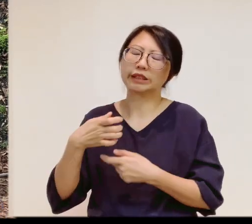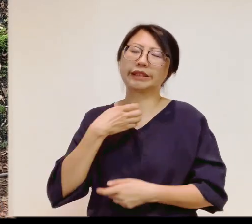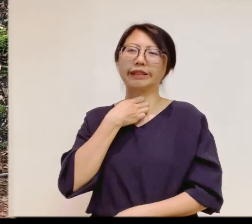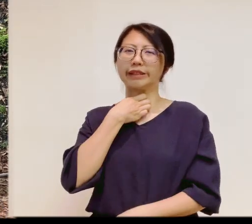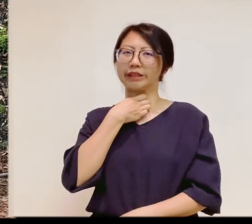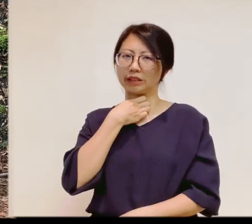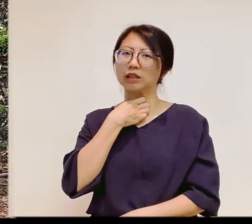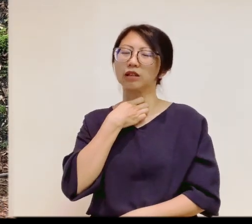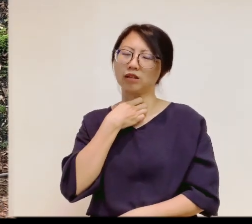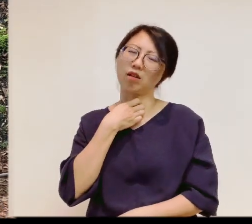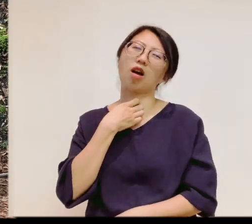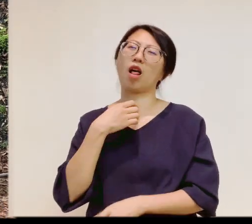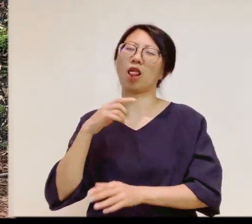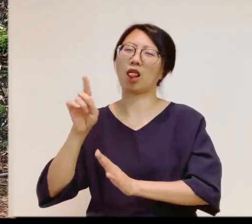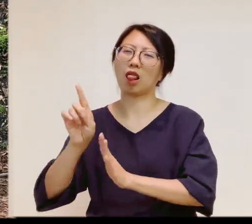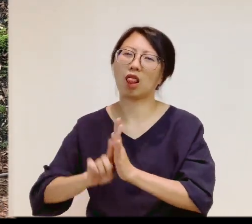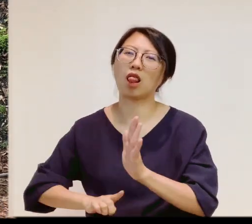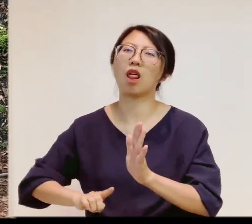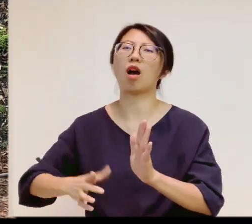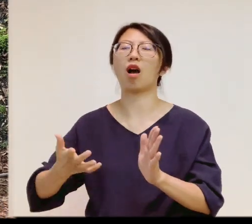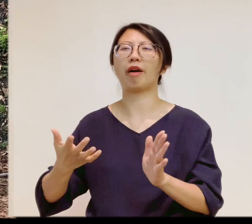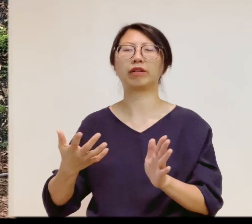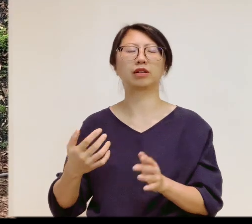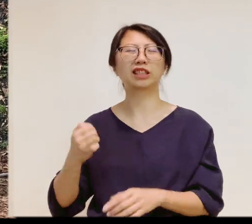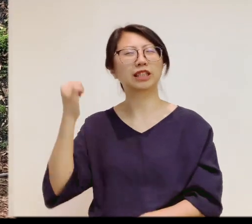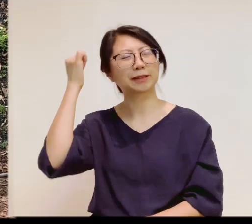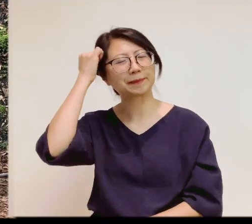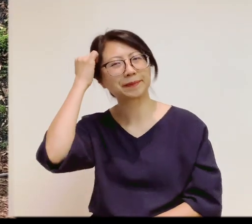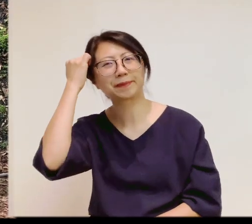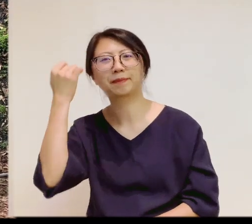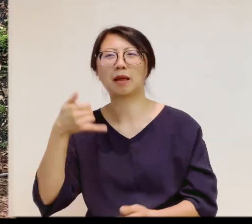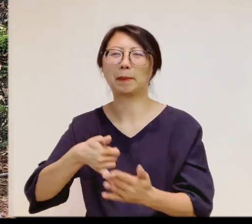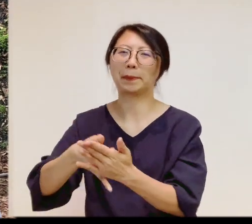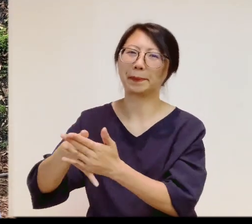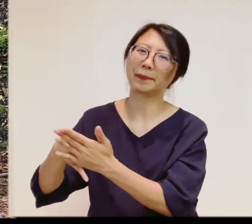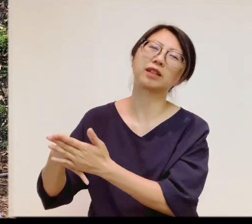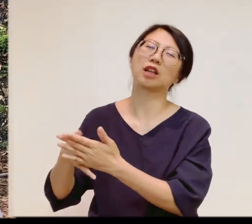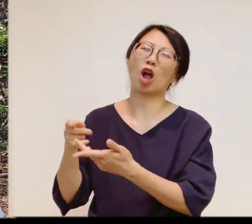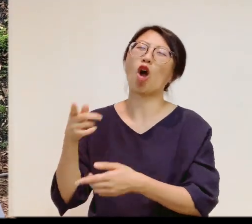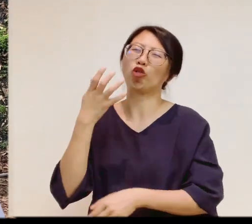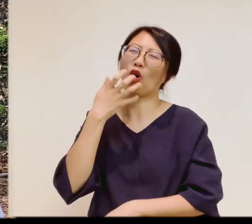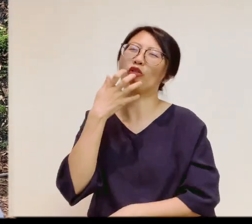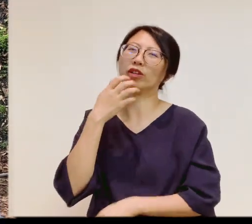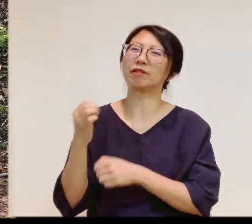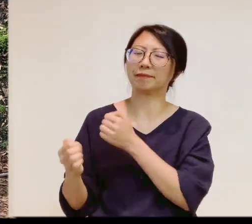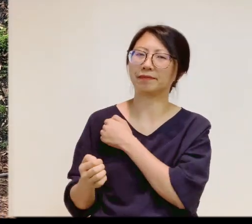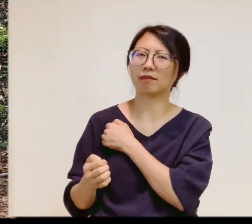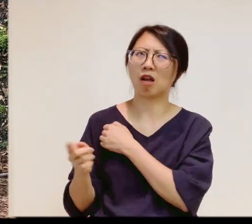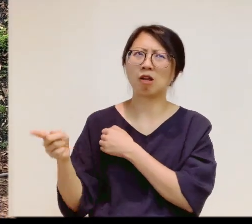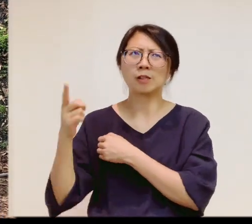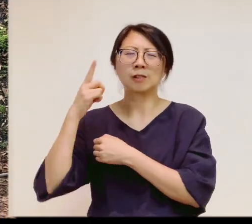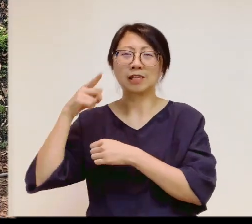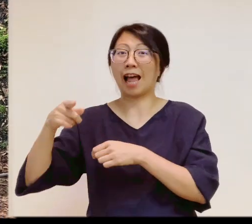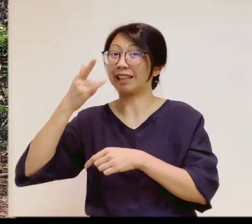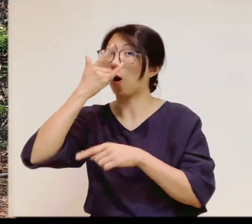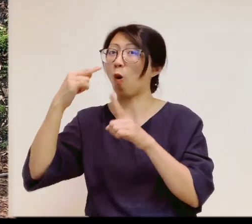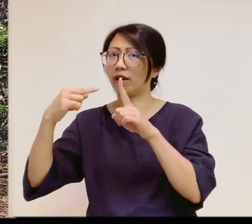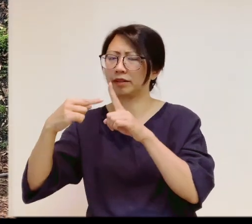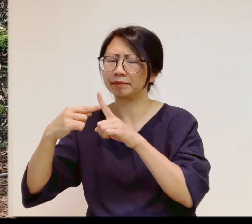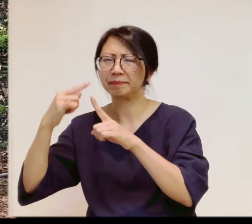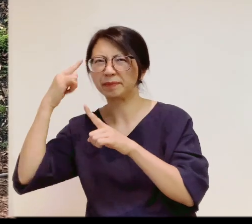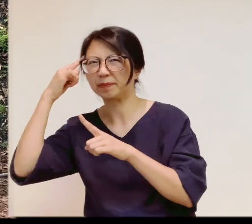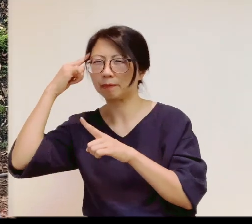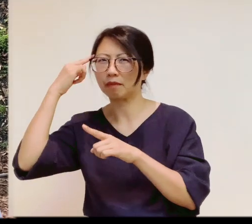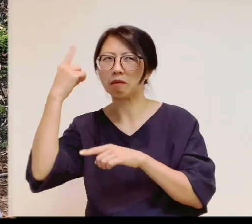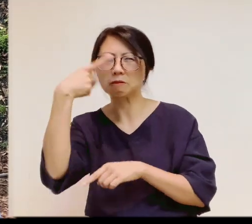步咧，成個德國咧係面對住一個好大嘅即係經濟危機嘅。而佢哋好多時候喺呢種咁痛苦嘅